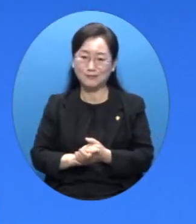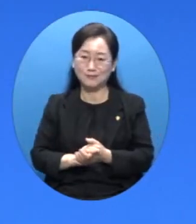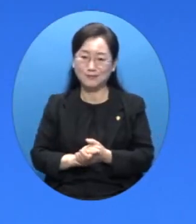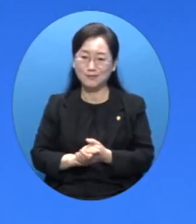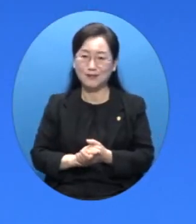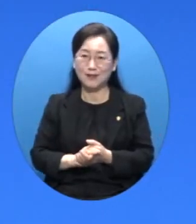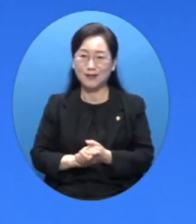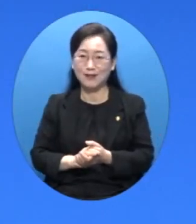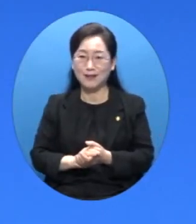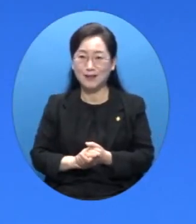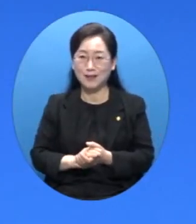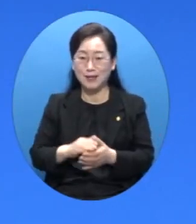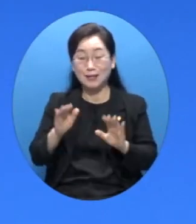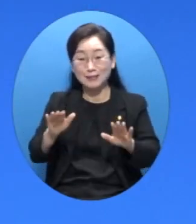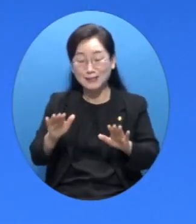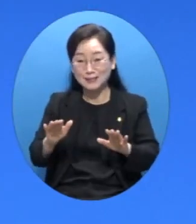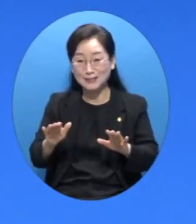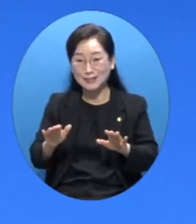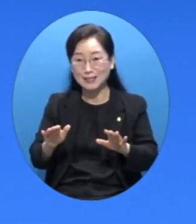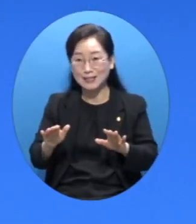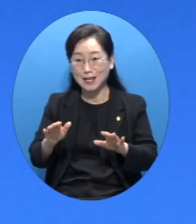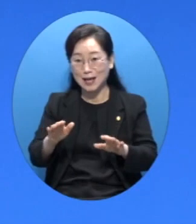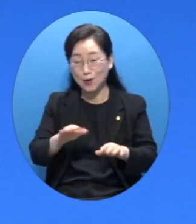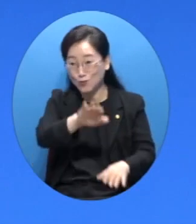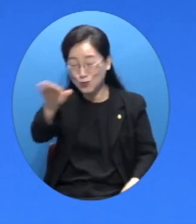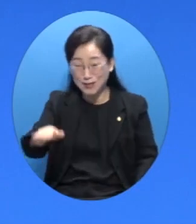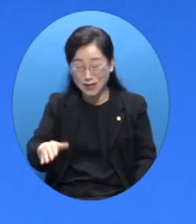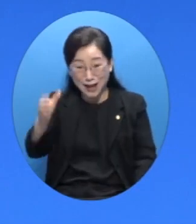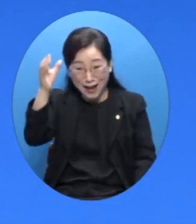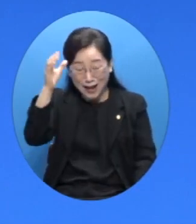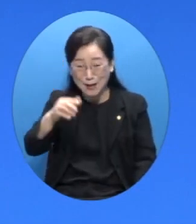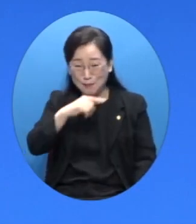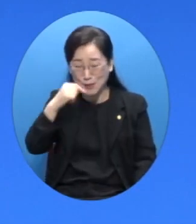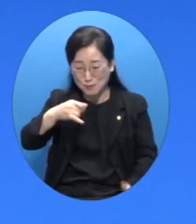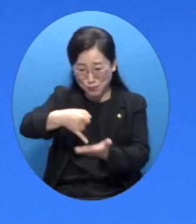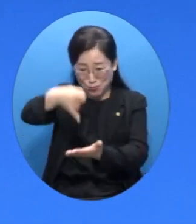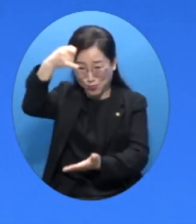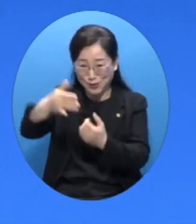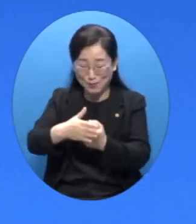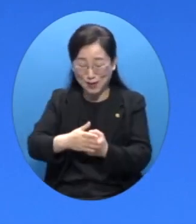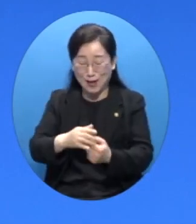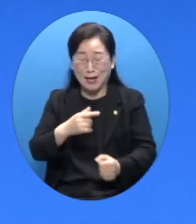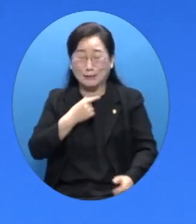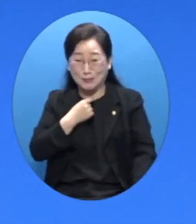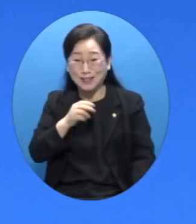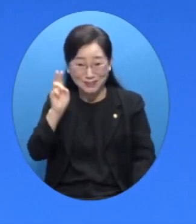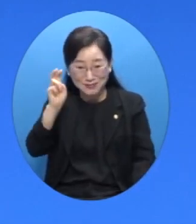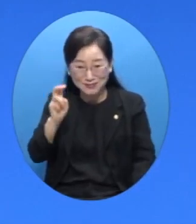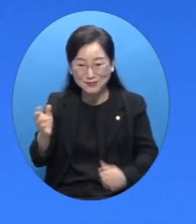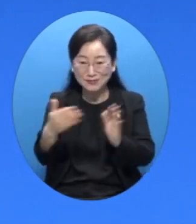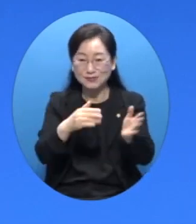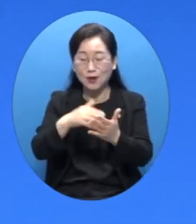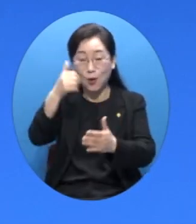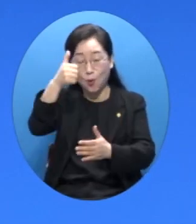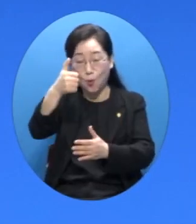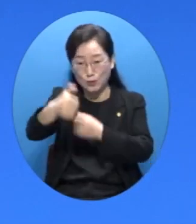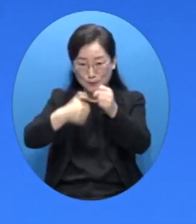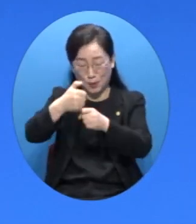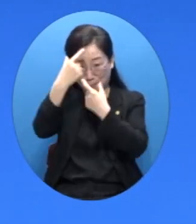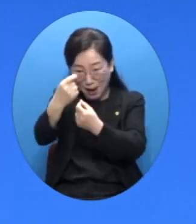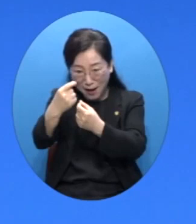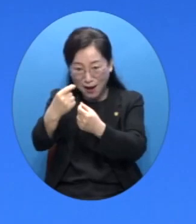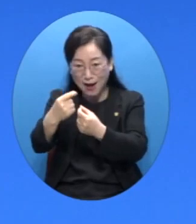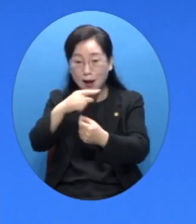빚 많이 주는 사람 사는 분들은 우리나라도 그런 게 있으면 좋겠죠. 50년이 되면 모든 빚을